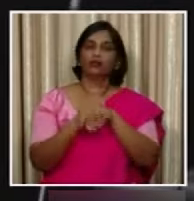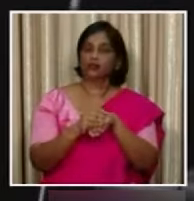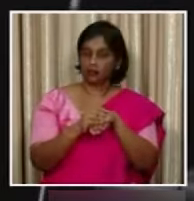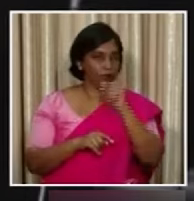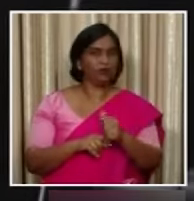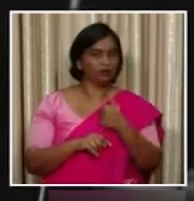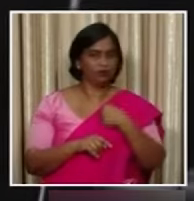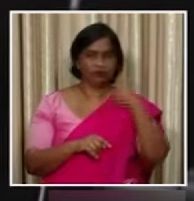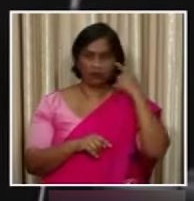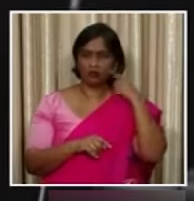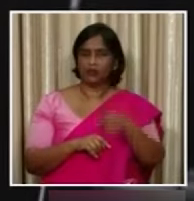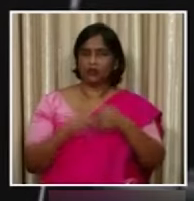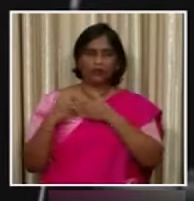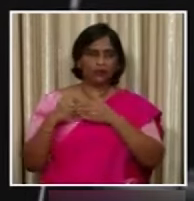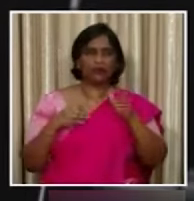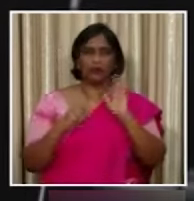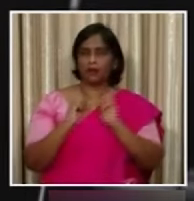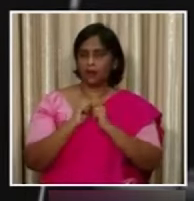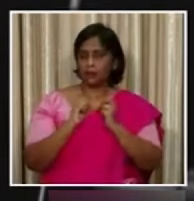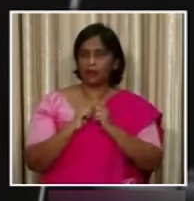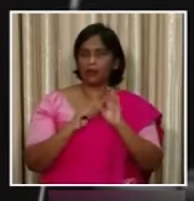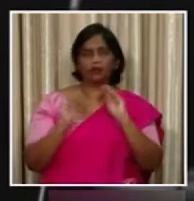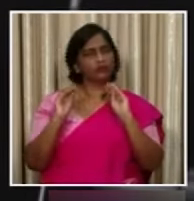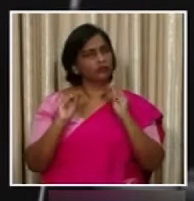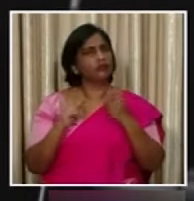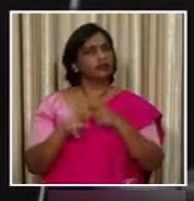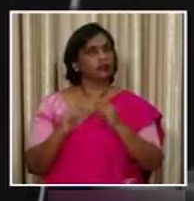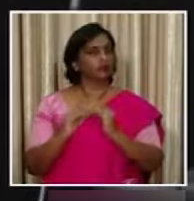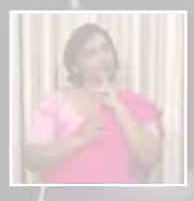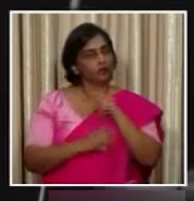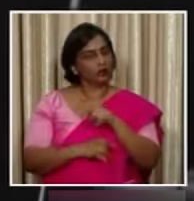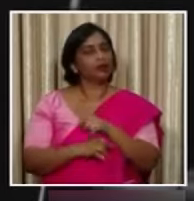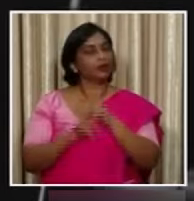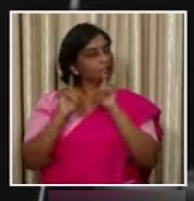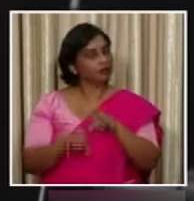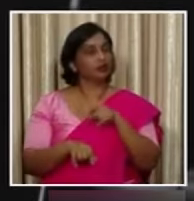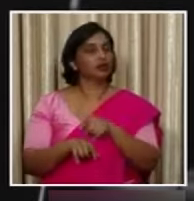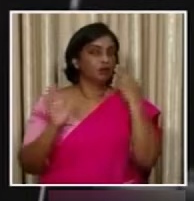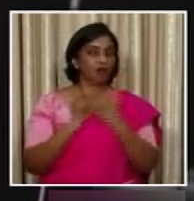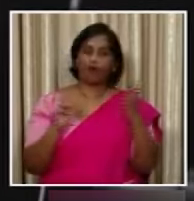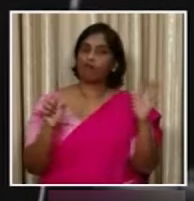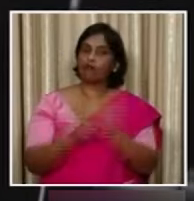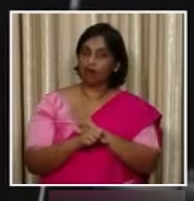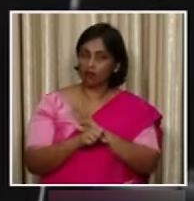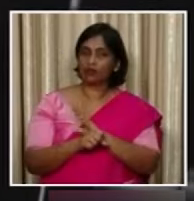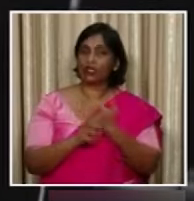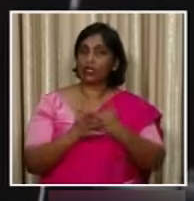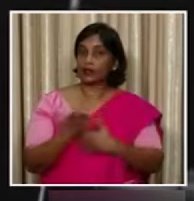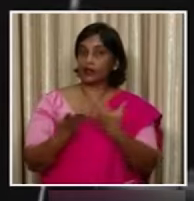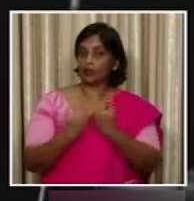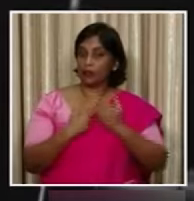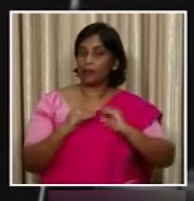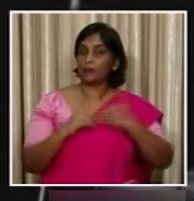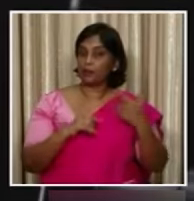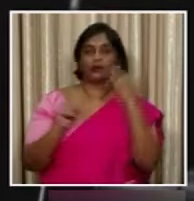මැදිහත් කරගෙන තිබෙන මෙතෙක් තිබුණු තත්ත්වයට සැලකිය යුතු මට්ටමේ ප්‍රගතියක් ඇති වෙලා තිබෙනවා. එම මේ සඳහා සම්පූර්ණ වාර්තාවක් ලැබුව පසු